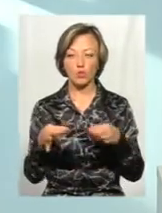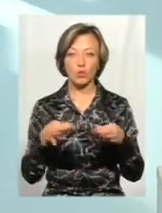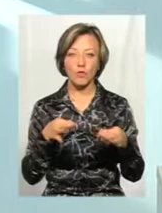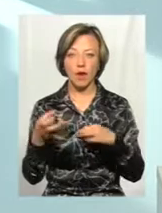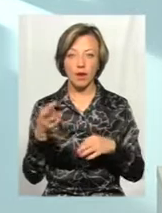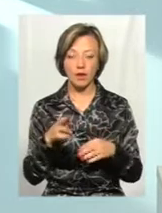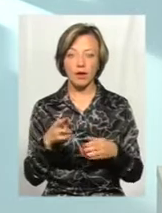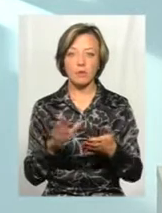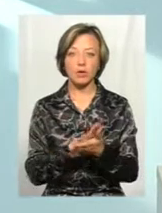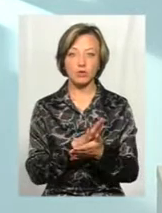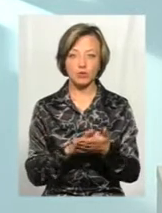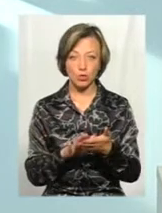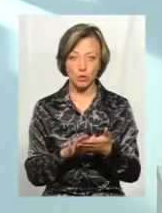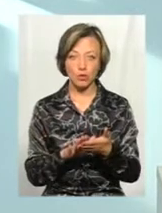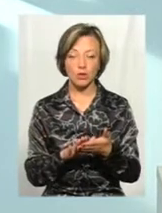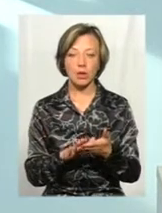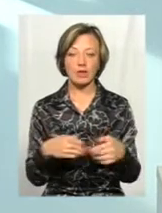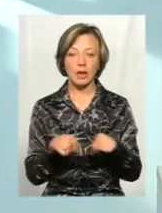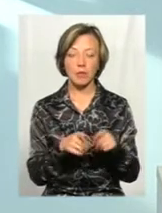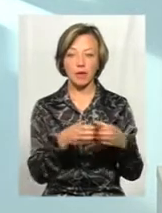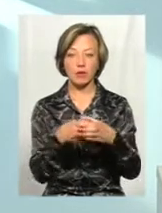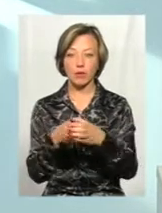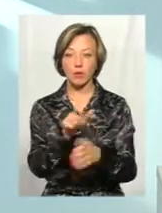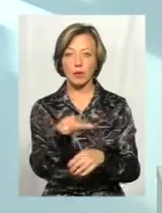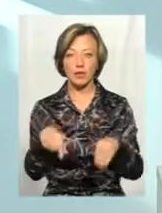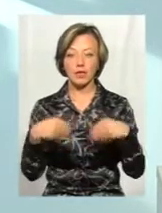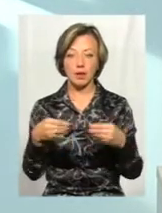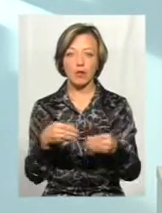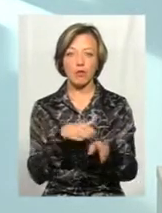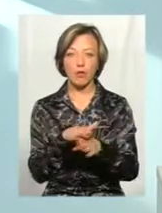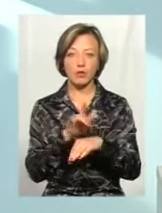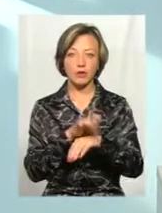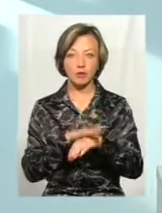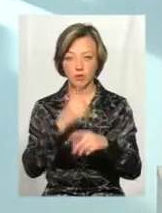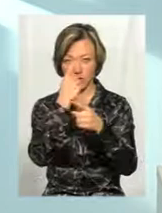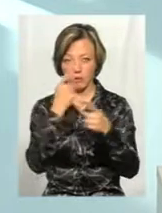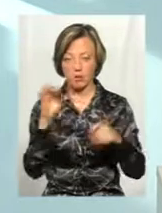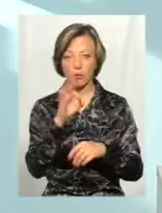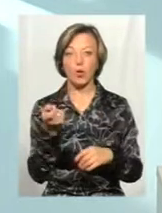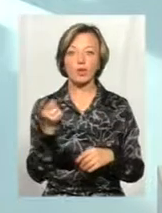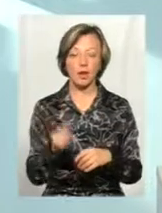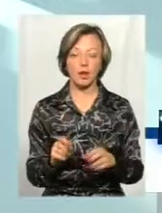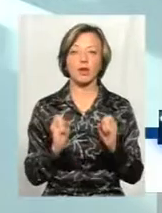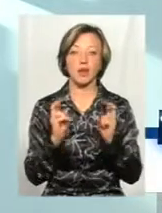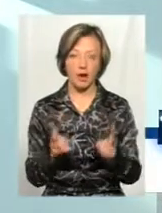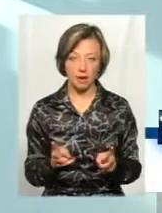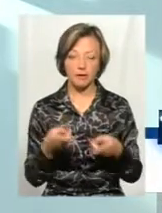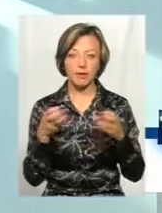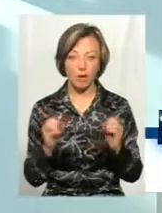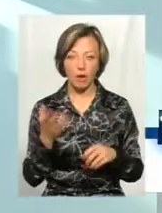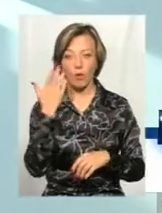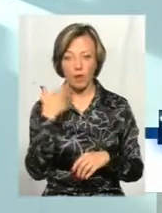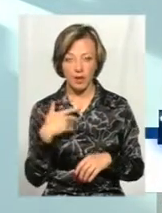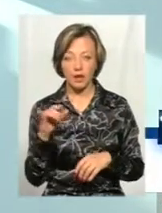консультування, який безкоштовно абсолютно таким категоріям громадян надає повну вичерпну інформацію про те, як, де,